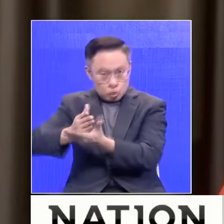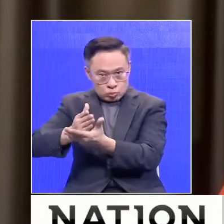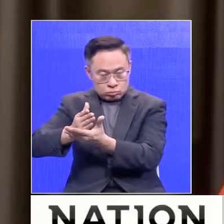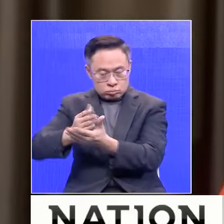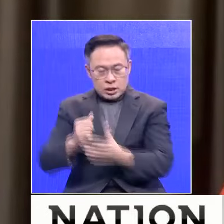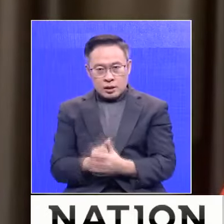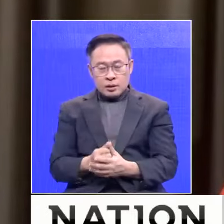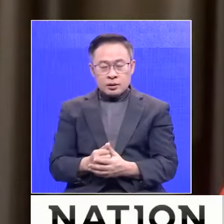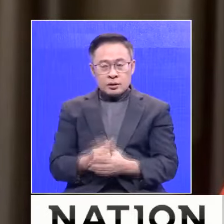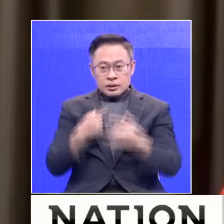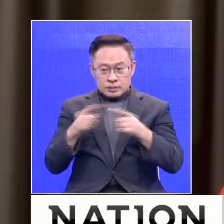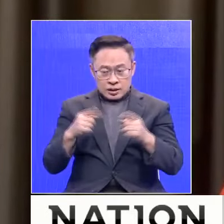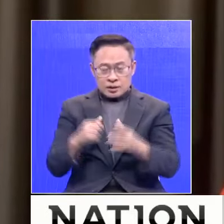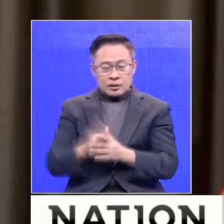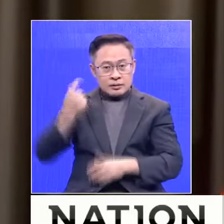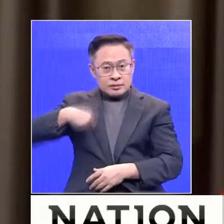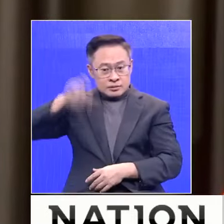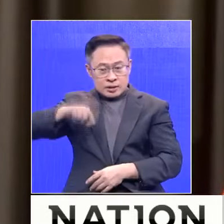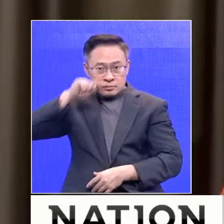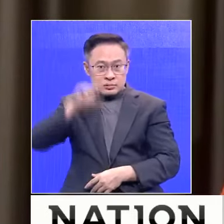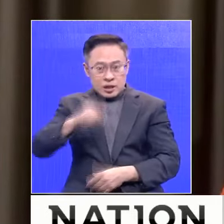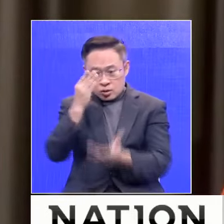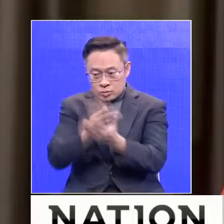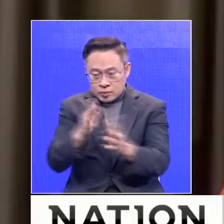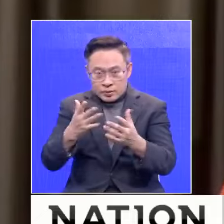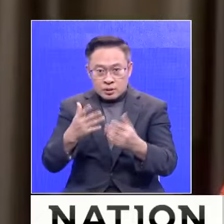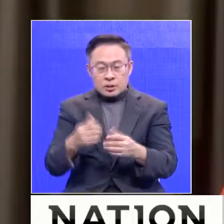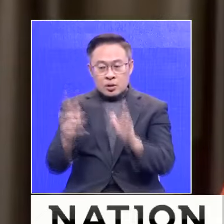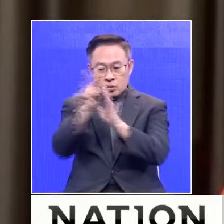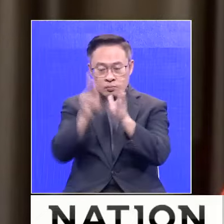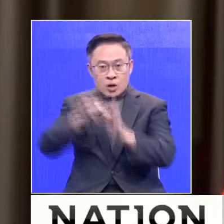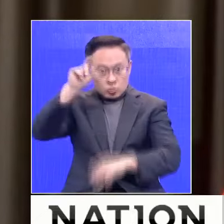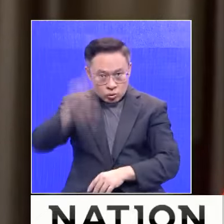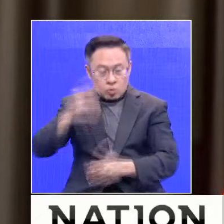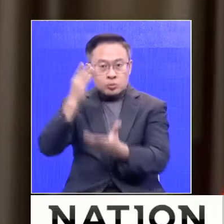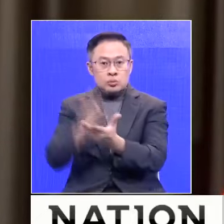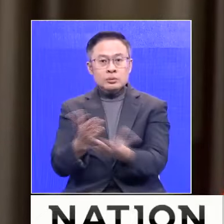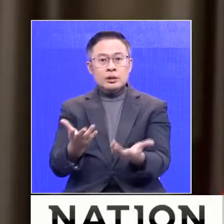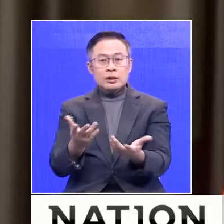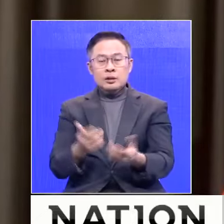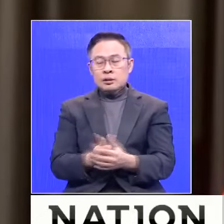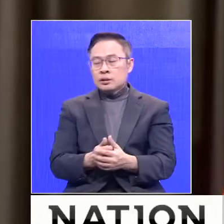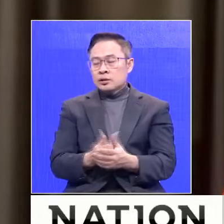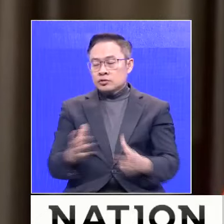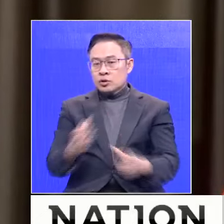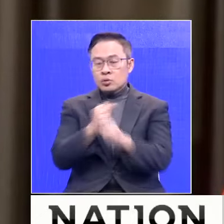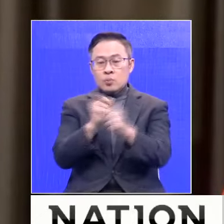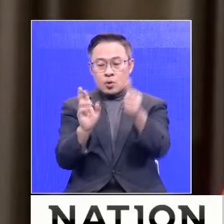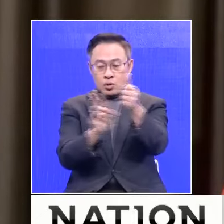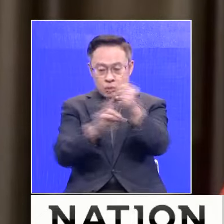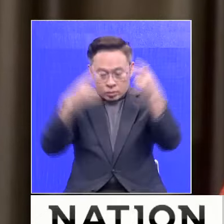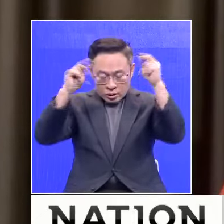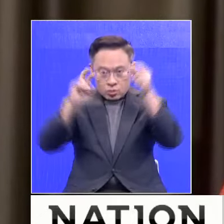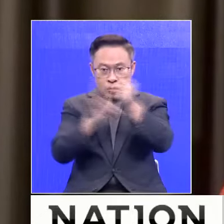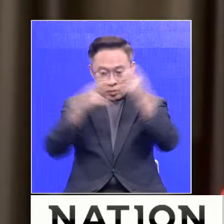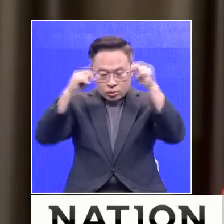อนุทินนะรัฐมนตรีว่าการมหาดไทยออกมายืนยันว่าจะยึดหลักกฎหมายอันนี้ตามคำแนะนำของทางกฤษฎีกาเนี่ยนะครับถือว่าฉล